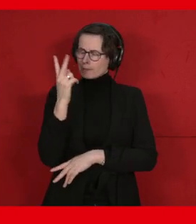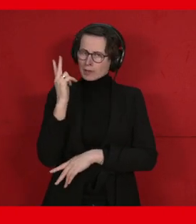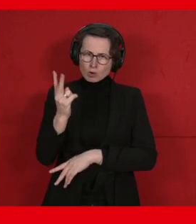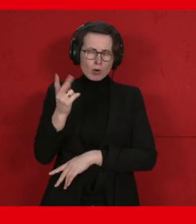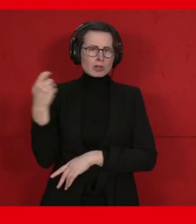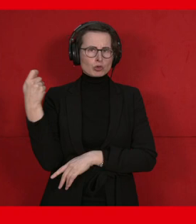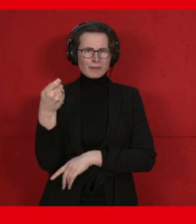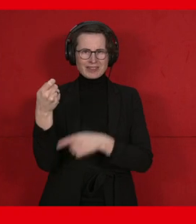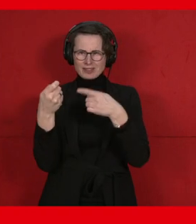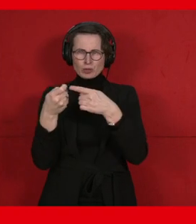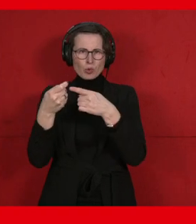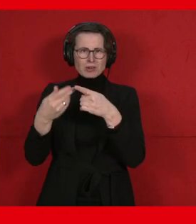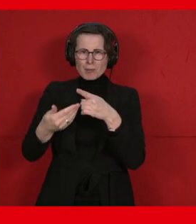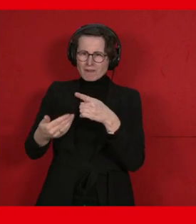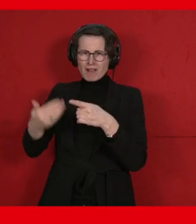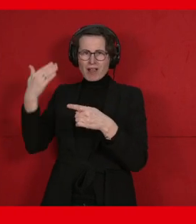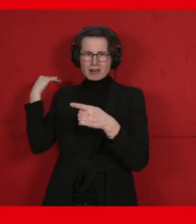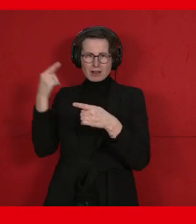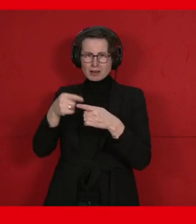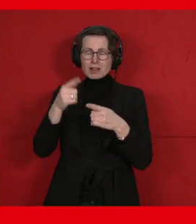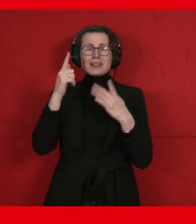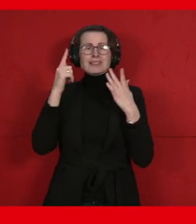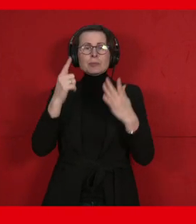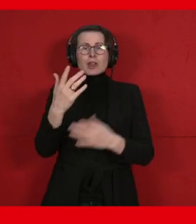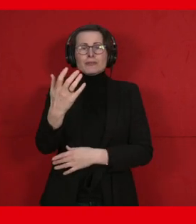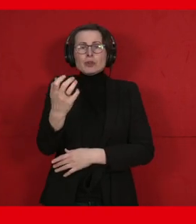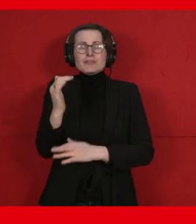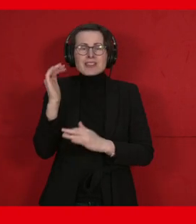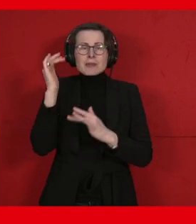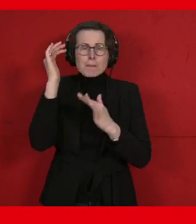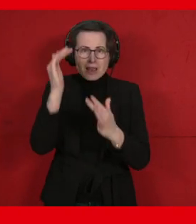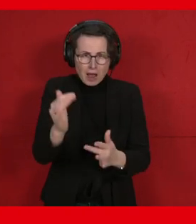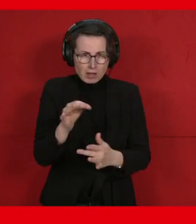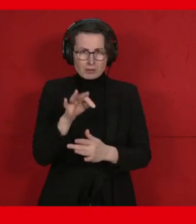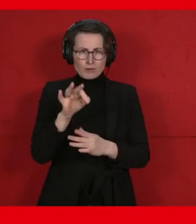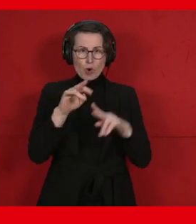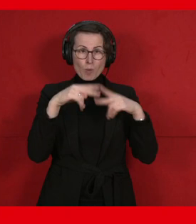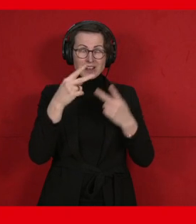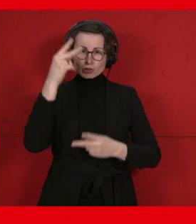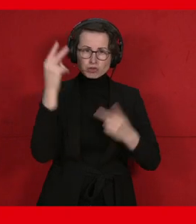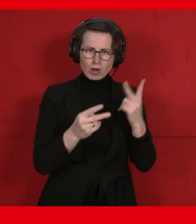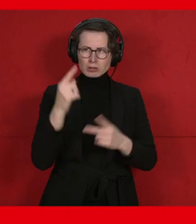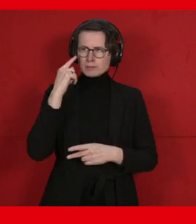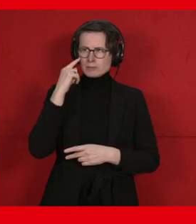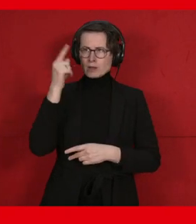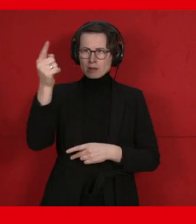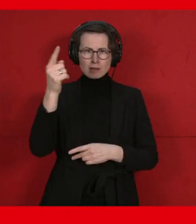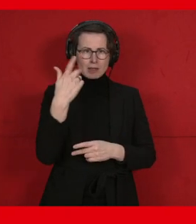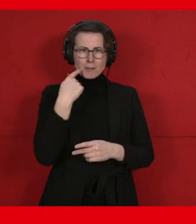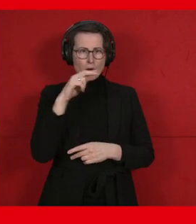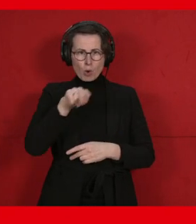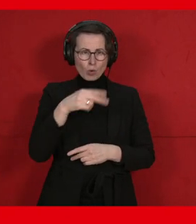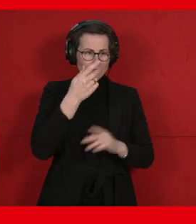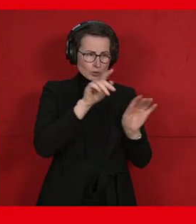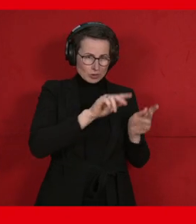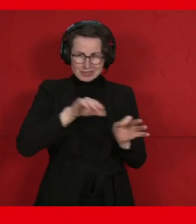die Vergangenheit. Ja, 57 Milliarden umweltschädliche Subventionen. Jeden Euro, den Olaf Scholz da im Moment im Finanzministerium versucht, in